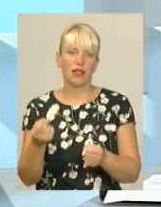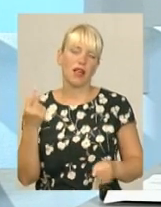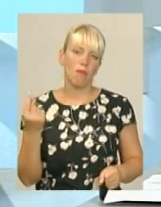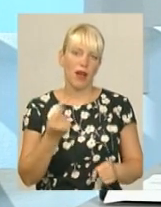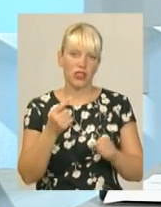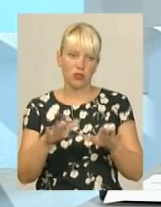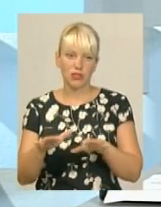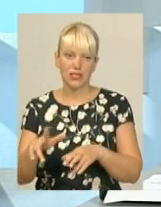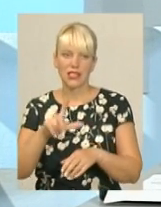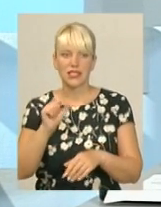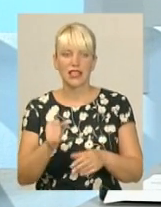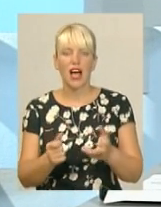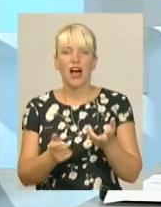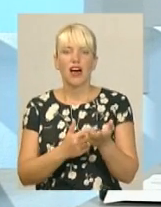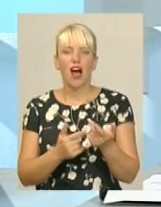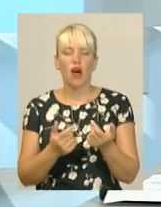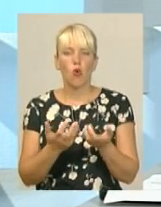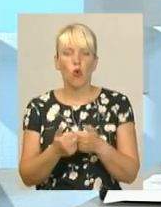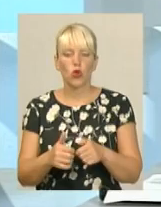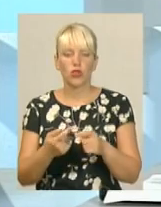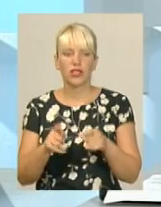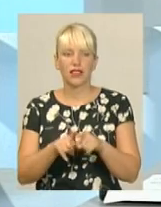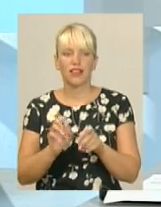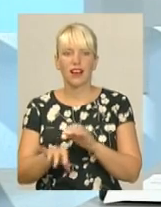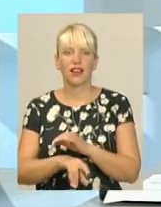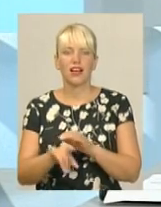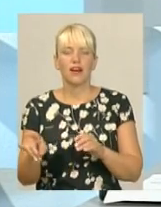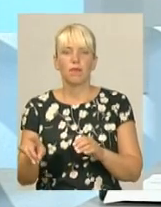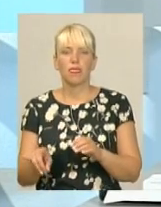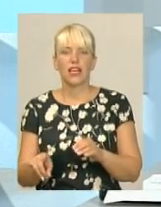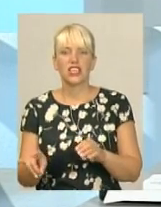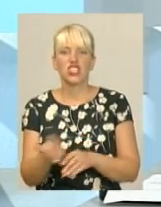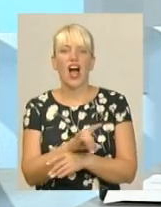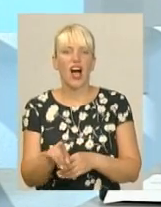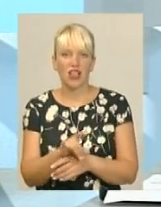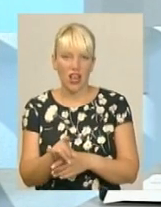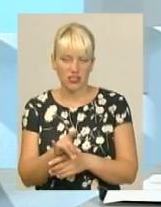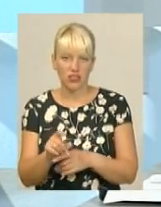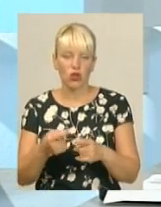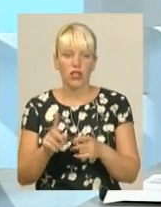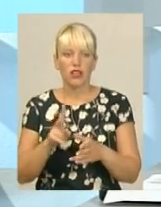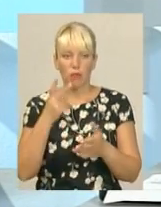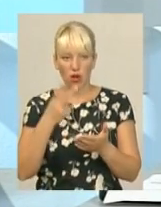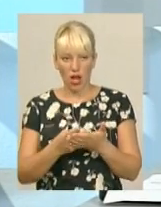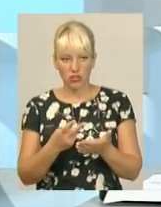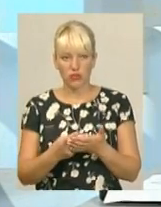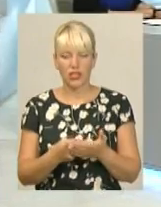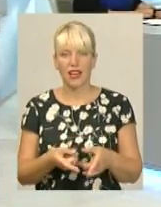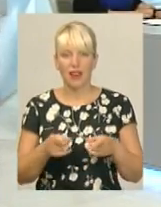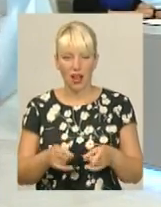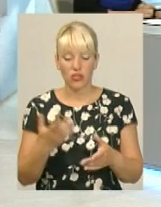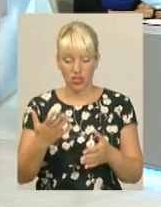за рахунок такого виду злочинів, як шахрайство, які ми показуємо реально, і якщо забрати шахрайство, то в